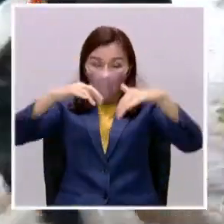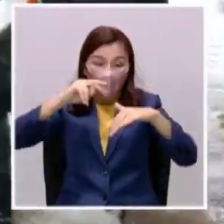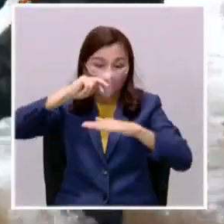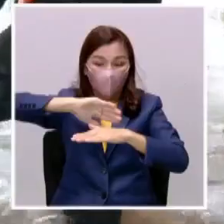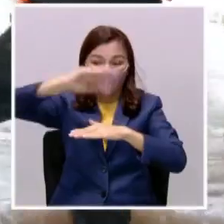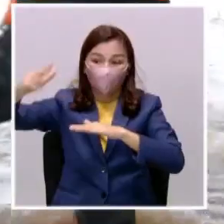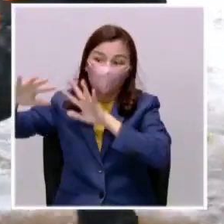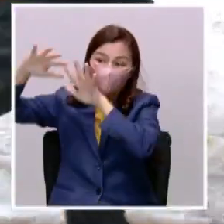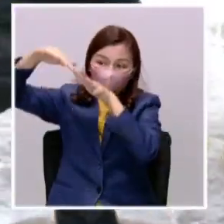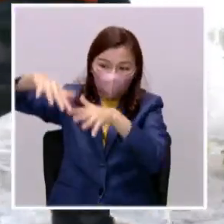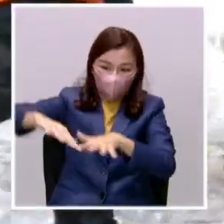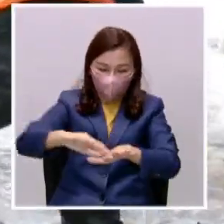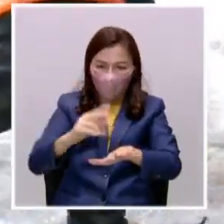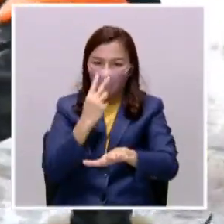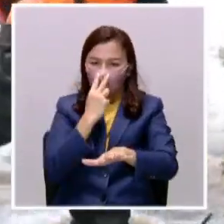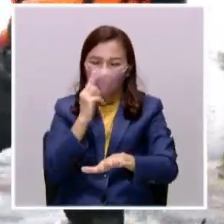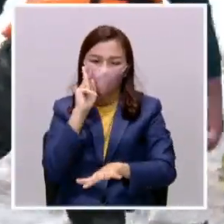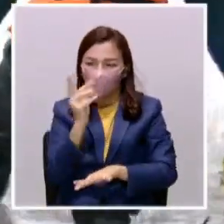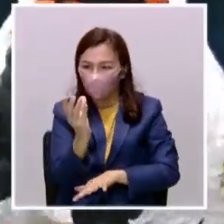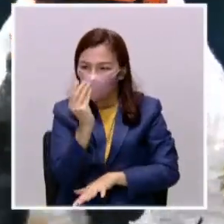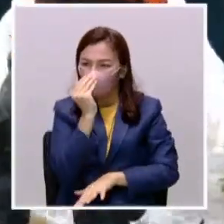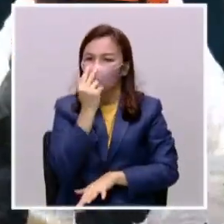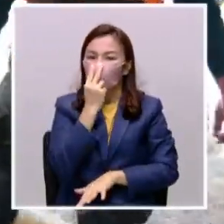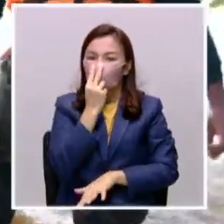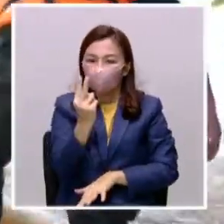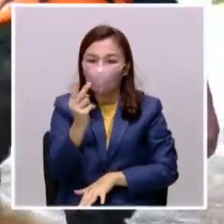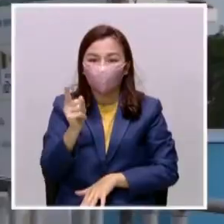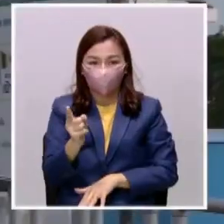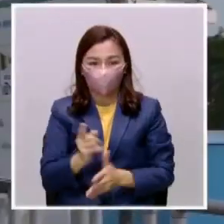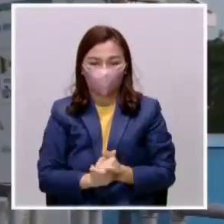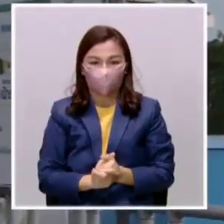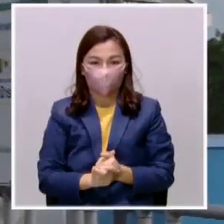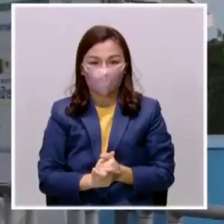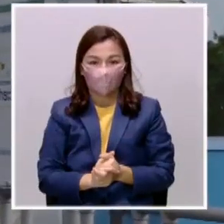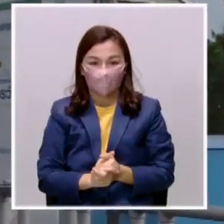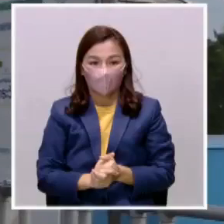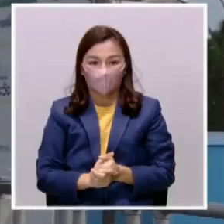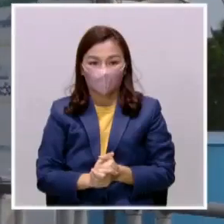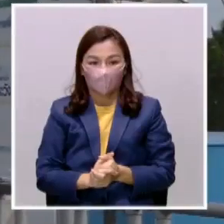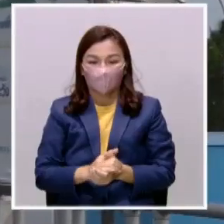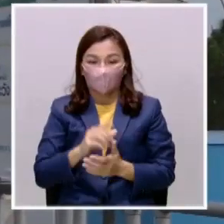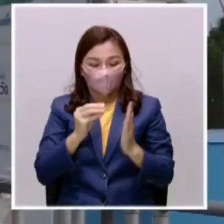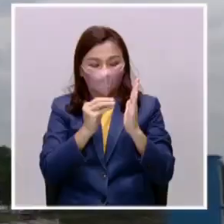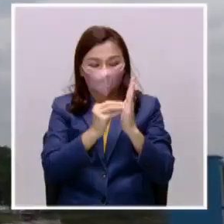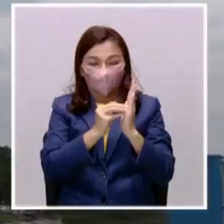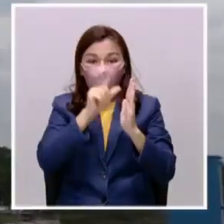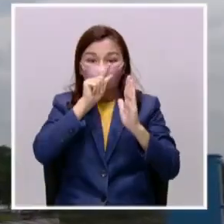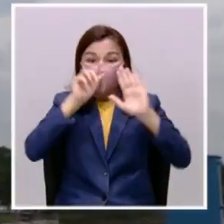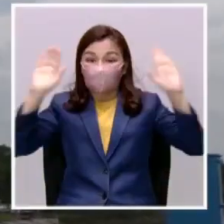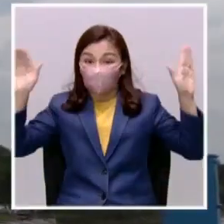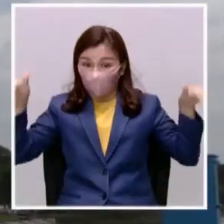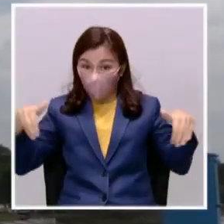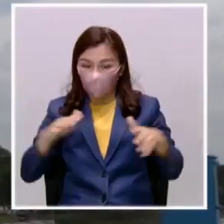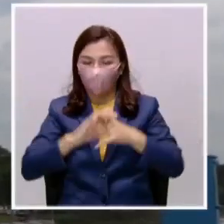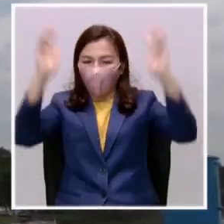และน้ำป่าไหลหลากจากทางราชการอย่างใกล้ชิดค่ะไปดูในพื้นที่จังหวัดชัยนาทกันบ้างนะคะมีฝนตกหนักในพื้นที่